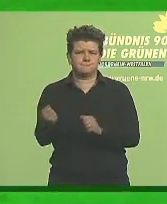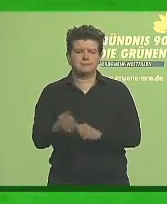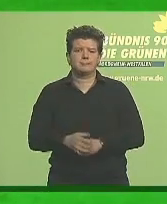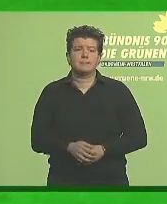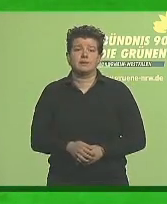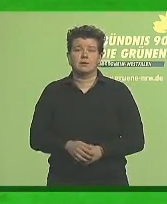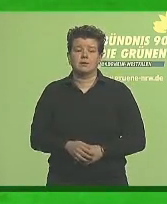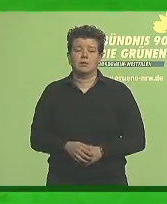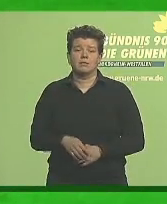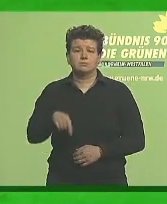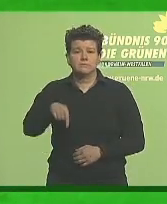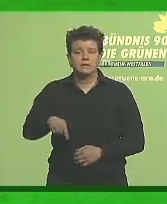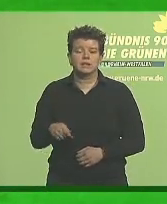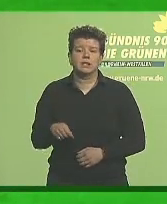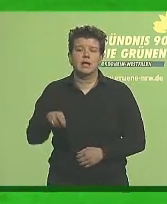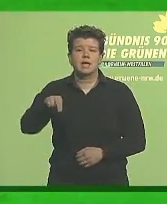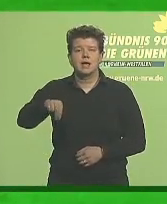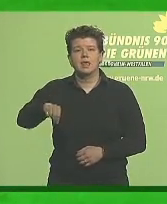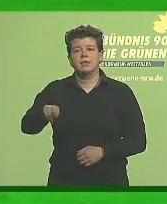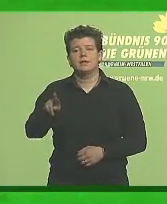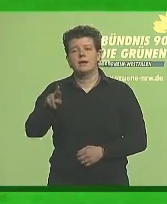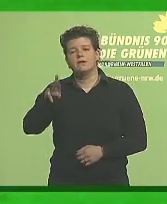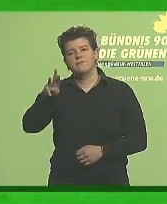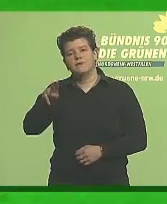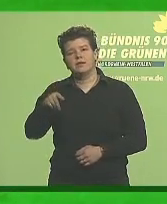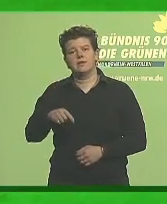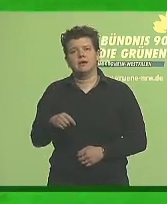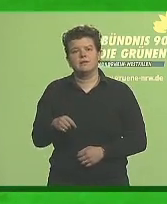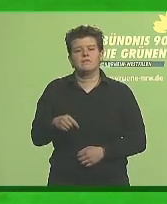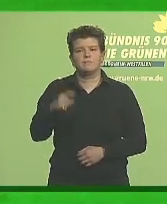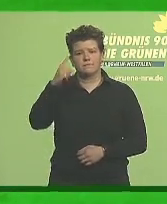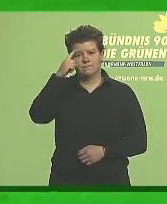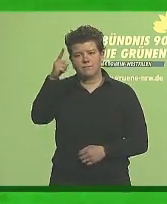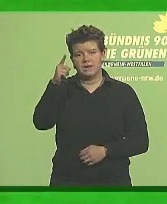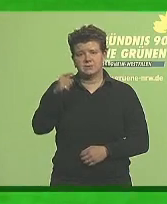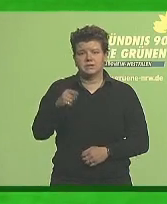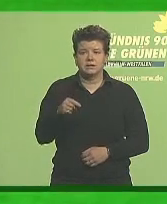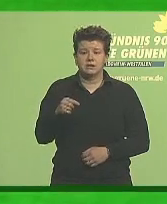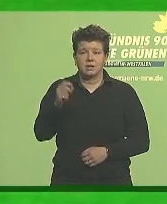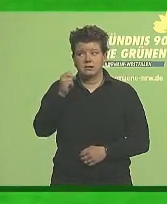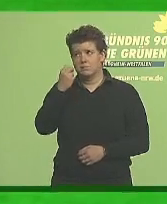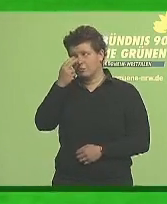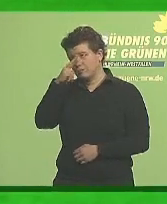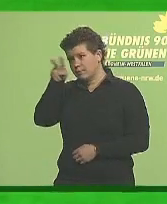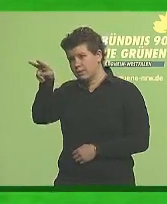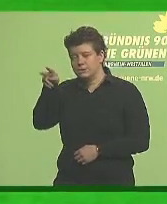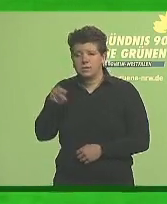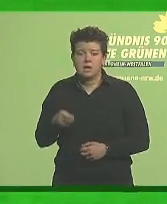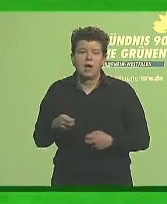Grenzen, gerade auch Richtung Belgien und Brüssel, wisst ihr genau, wovon ich spreche.